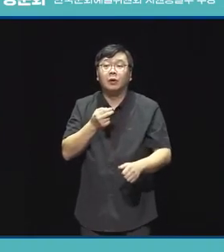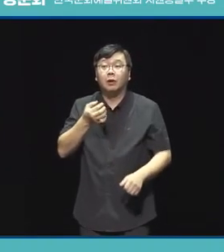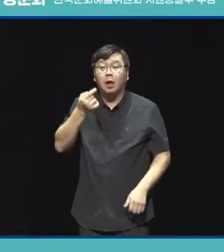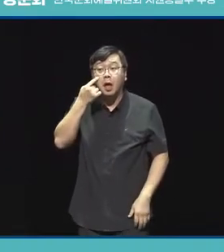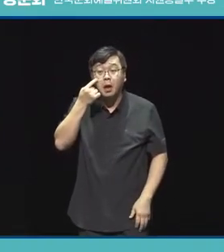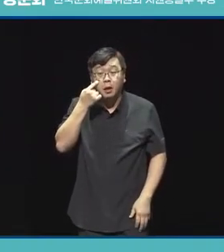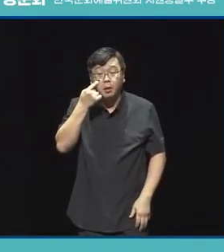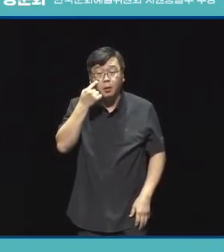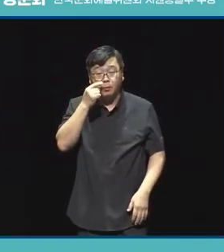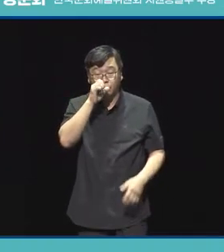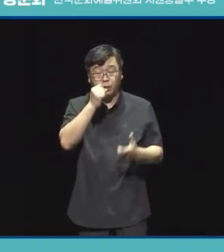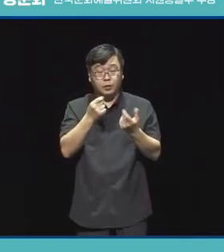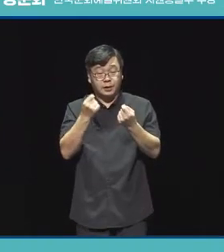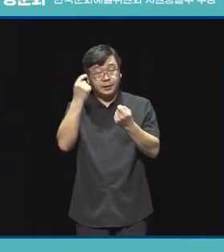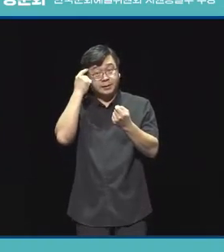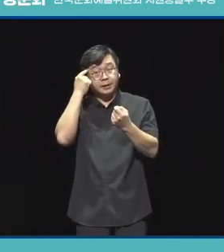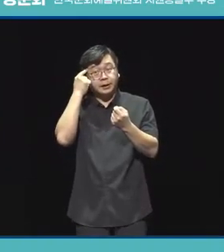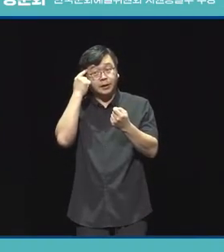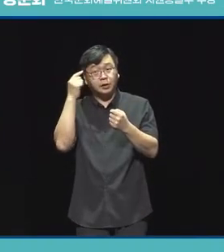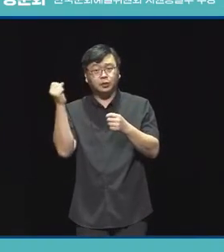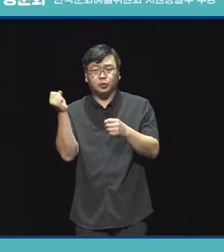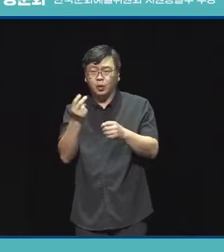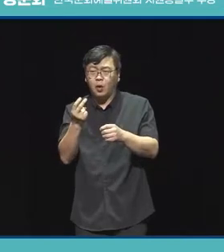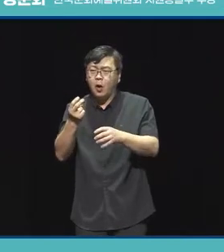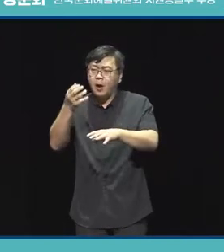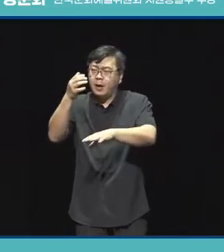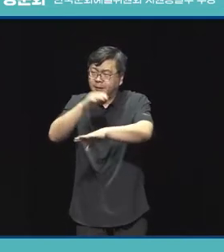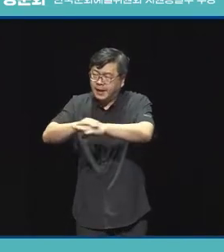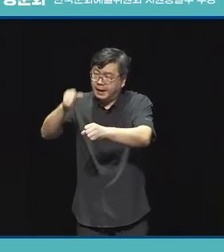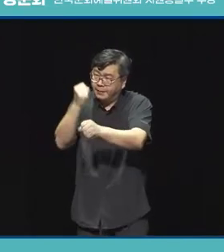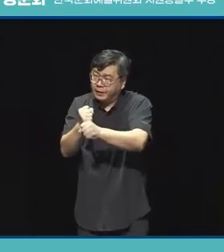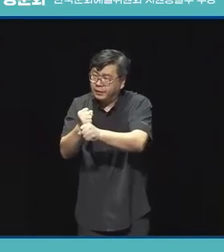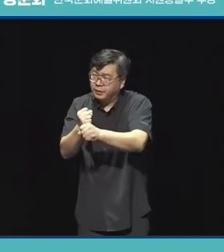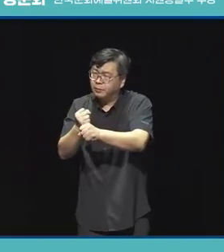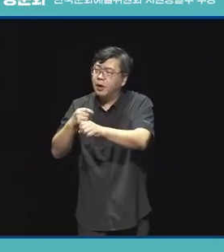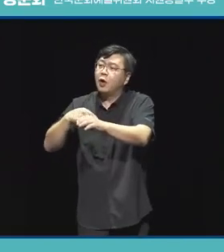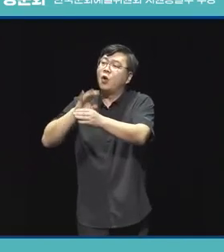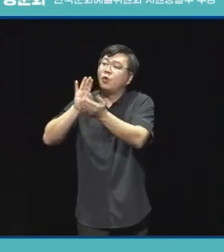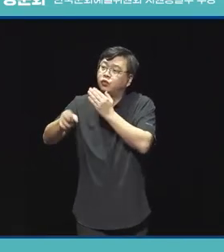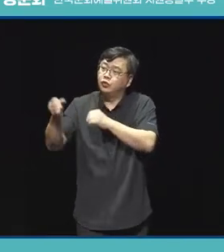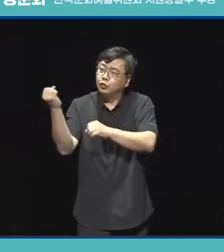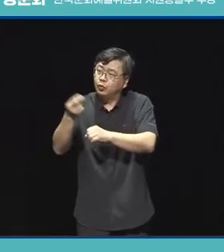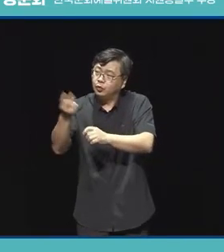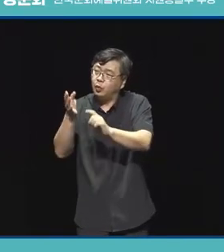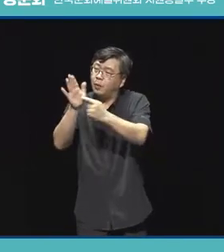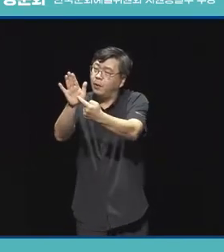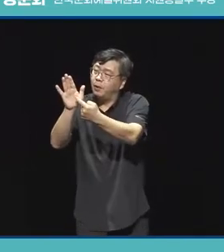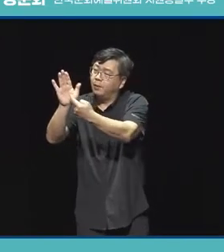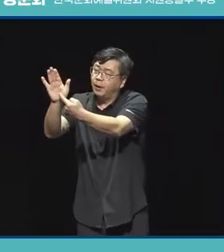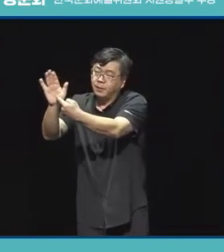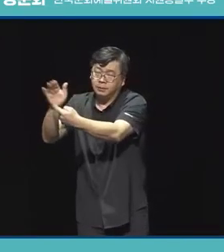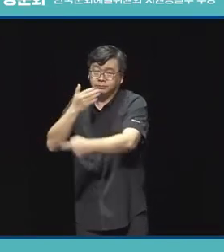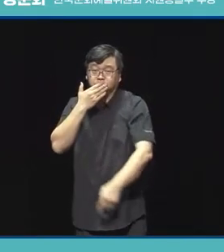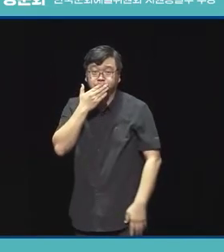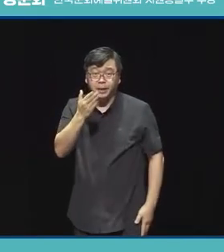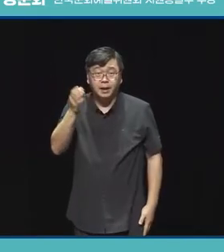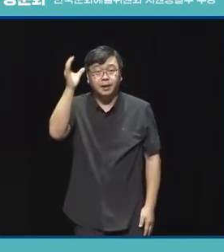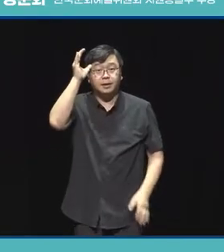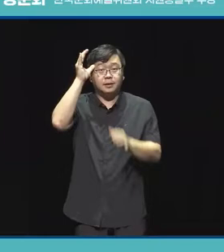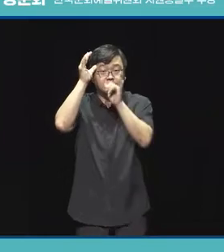재공연될 수 있는 레파토리 이제 이런 게 나오기를 기대하는 의미로 이해를 해주셨으면 합니다. 그리고 이 창작의